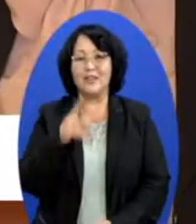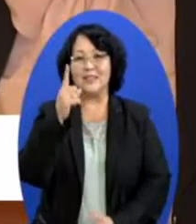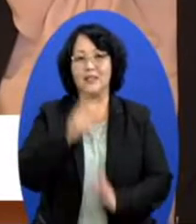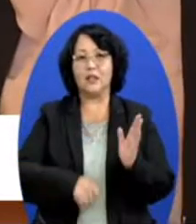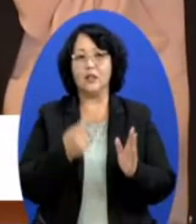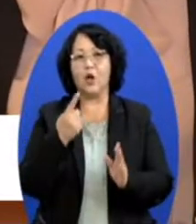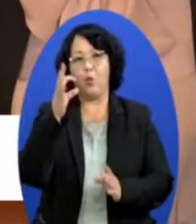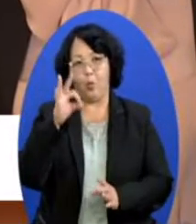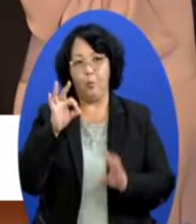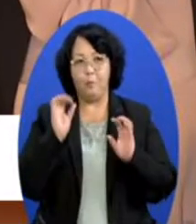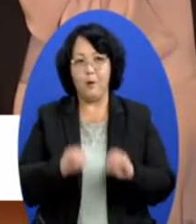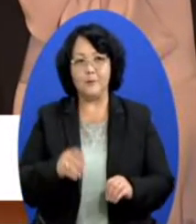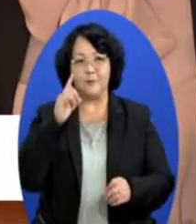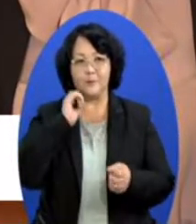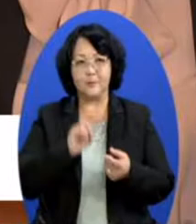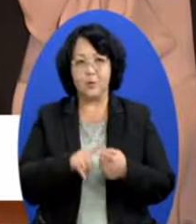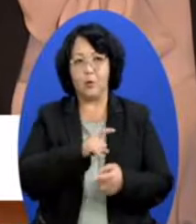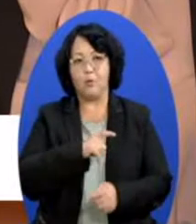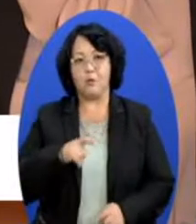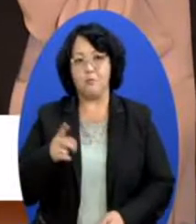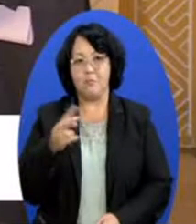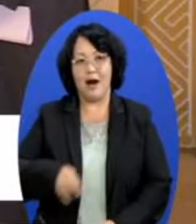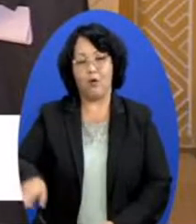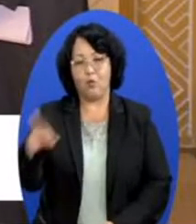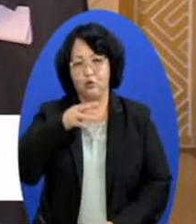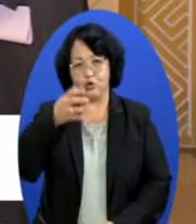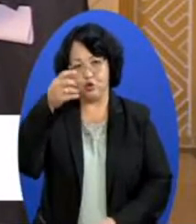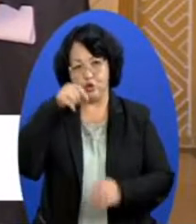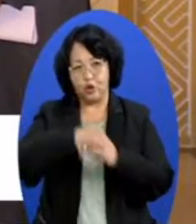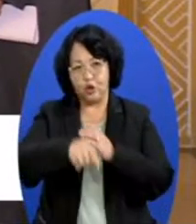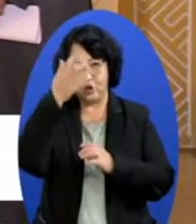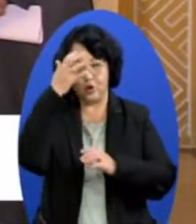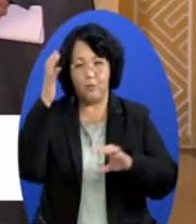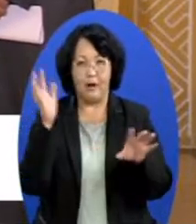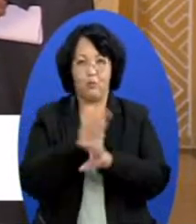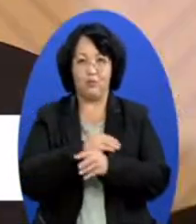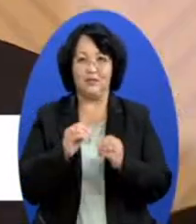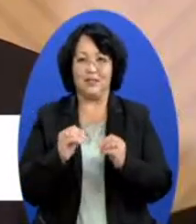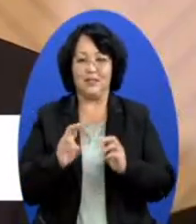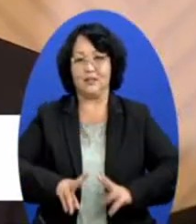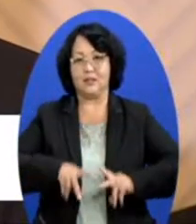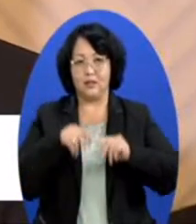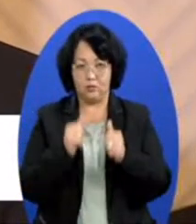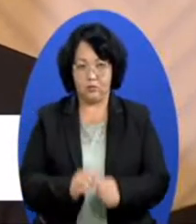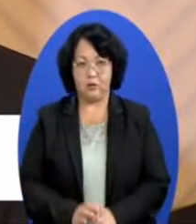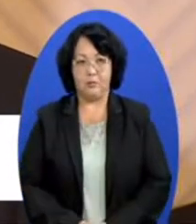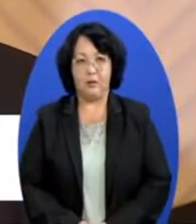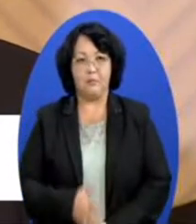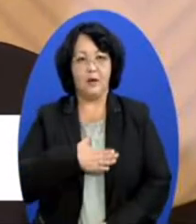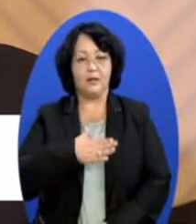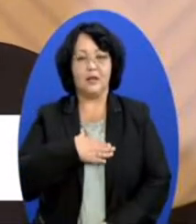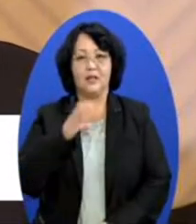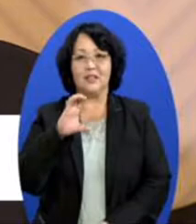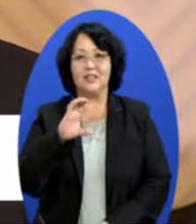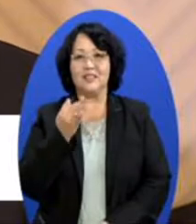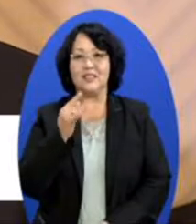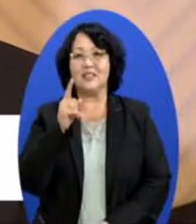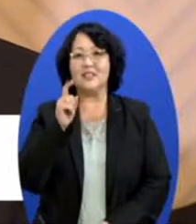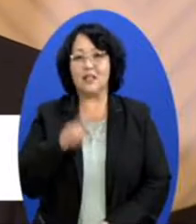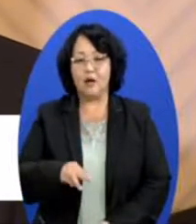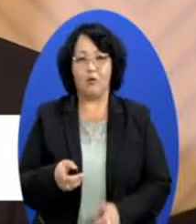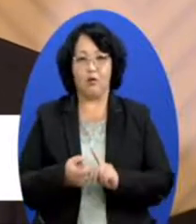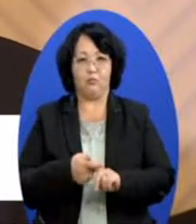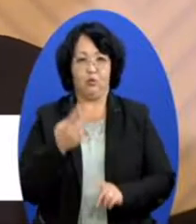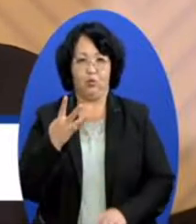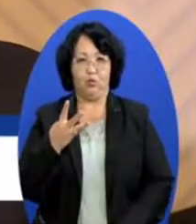хүрэхээр тооцоолсон байна. Энэ үр дүнд хүрэхийн тулд арилжааны банкны засаглалыг ч сайжруулах юм байна. Манай одоо системийн 4